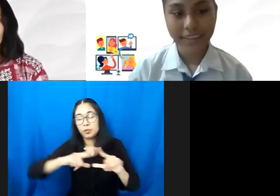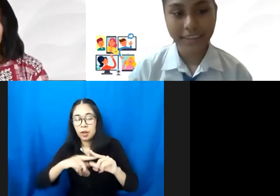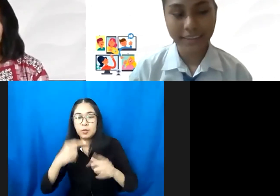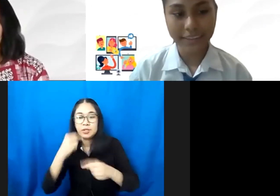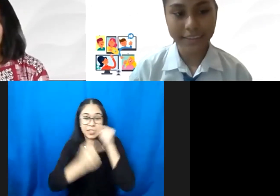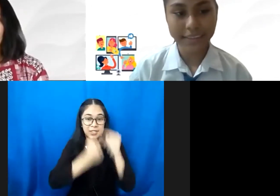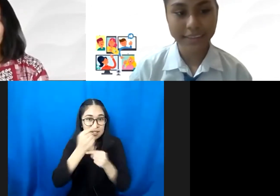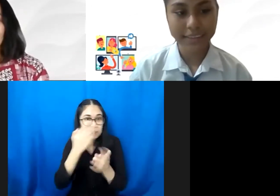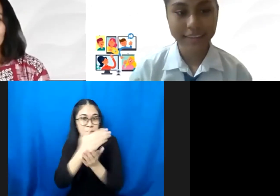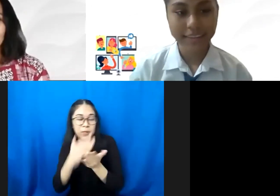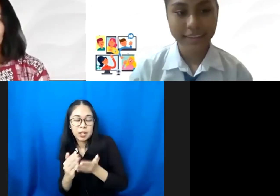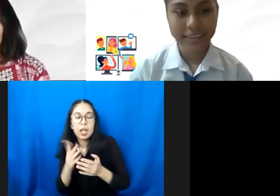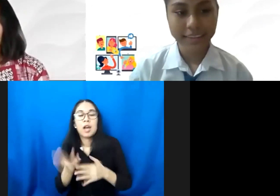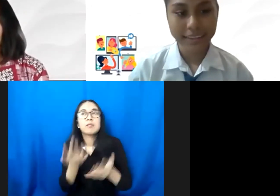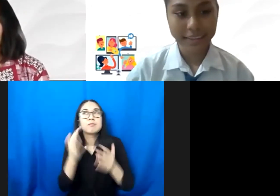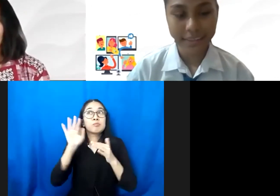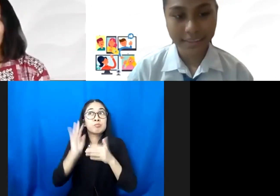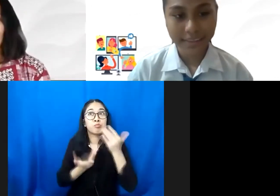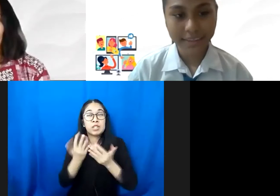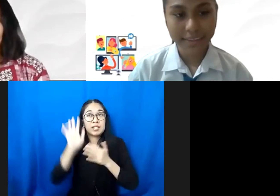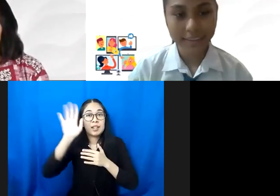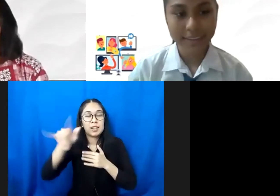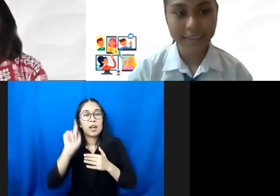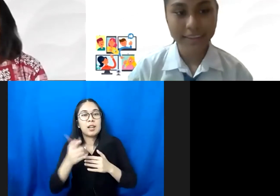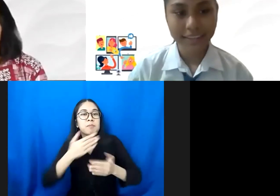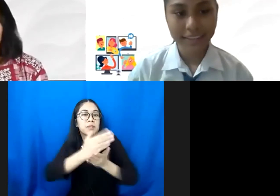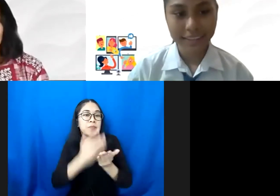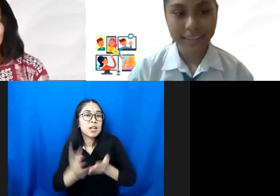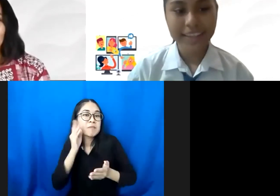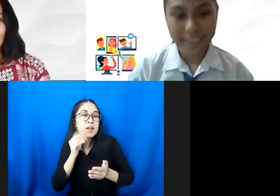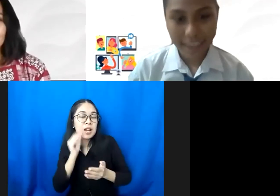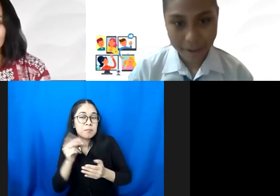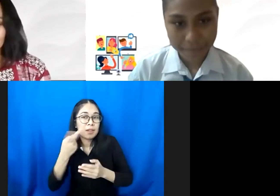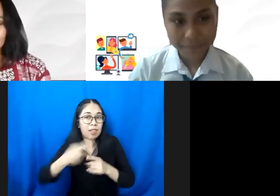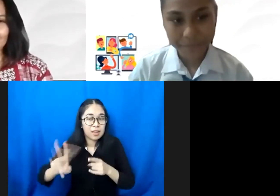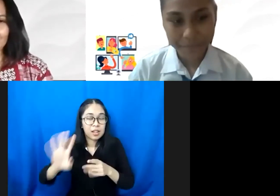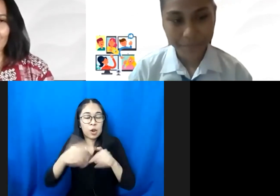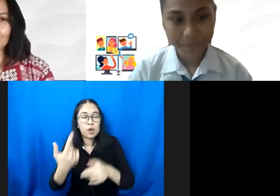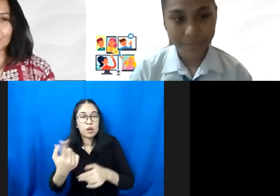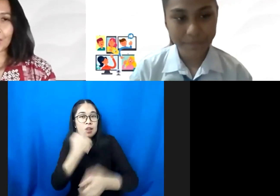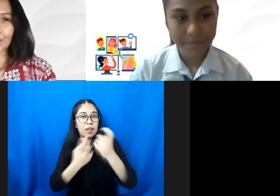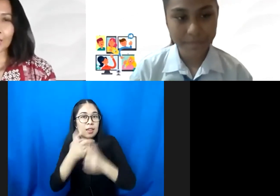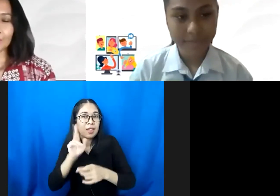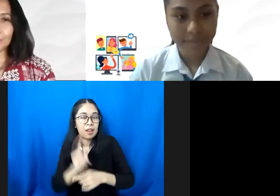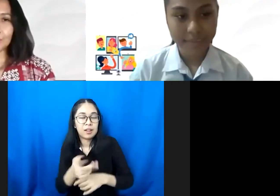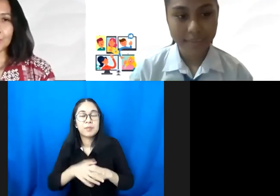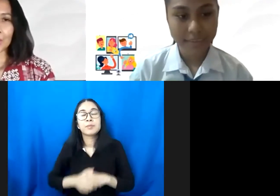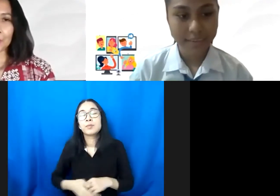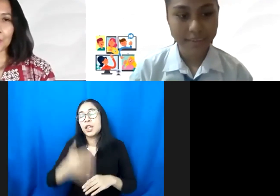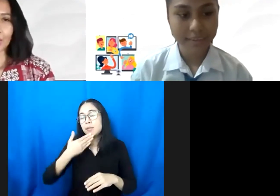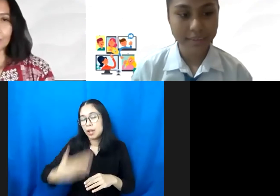kalau berkenan masih bisa berbagi pengalaman lagi ya kalau ada yang bertanya. Terima kasih. Ya, saya